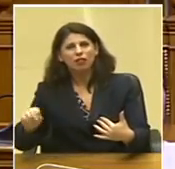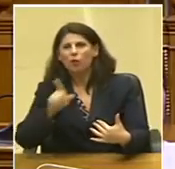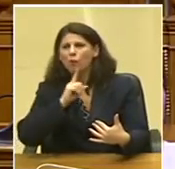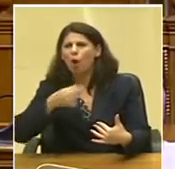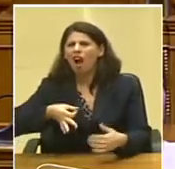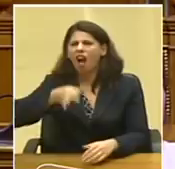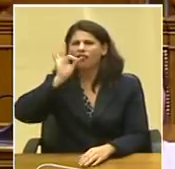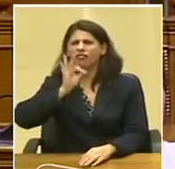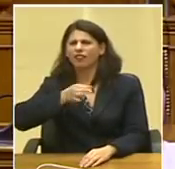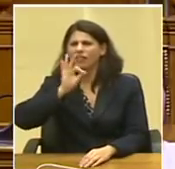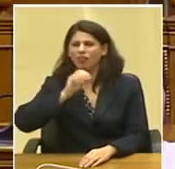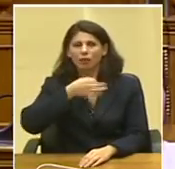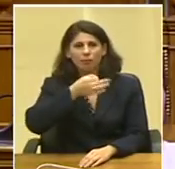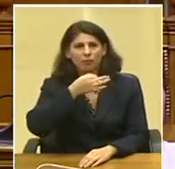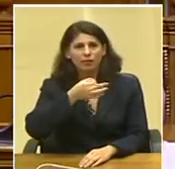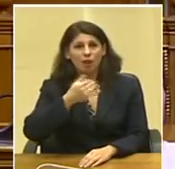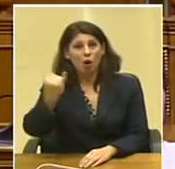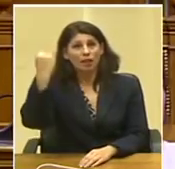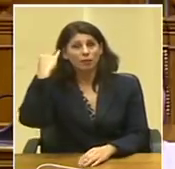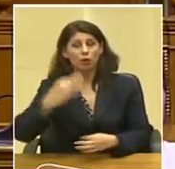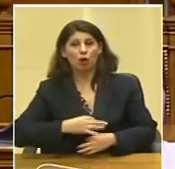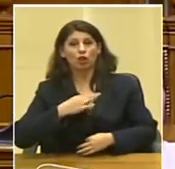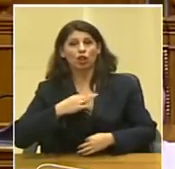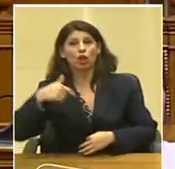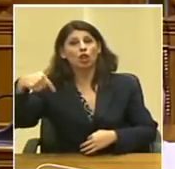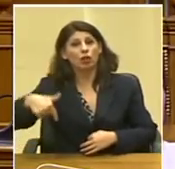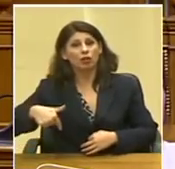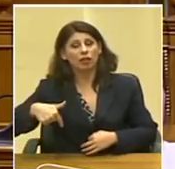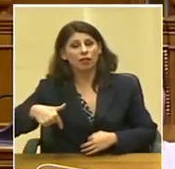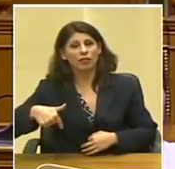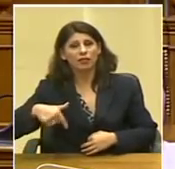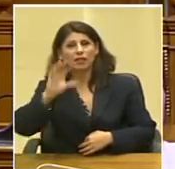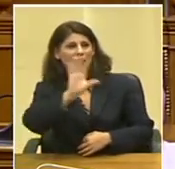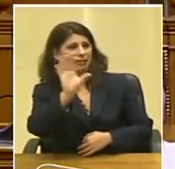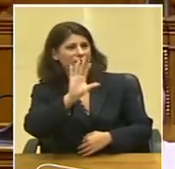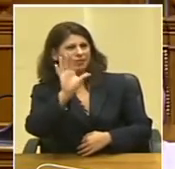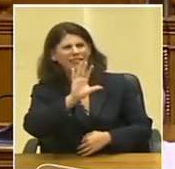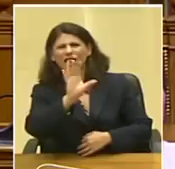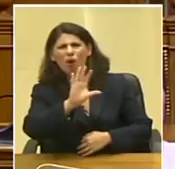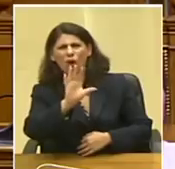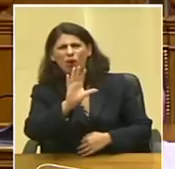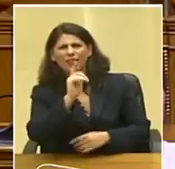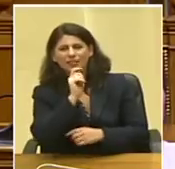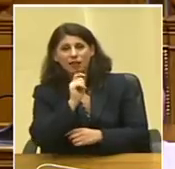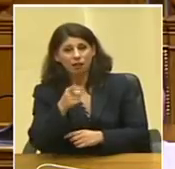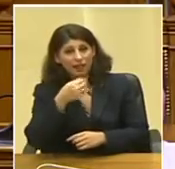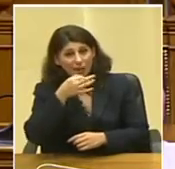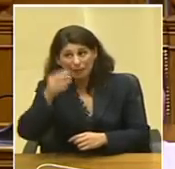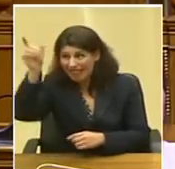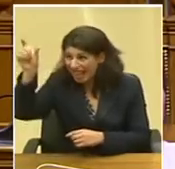λόγο που ομιλεί ο αντιπρόεδρός σας ο κ. Γεωργιάδης στα τηλεπαράθυρα που βγαίνει και να εξτομίσετε